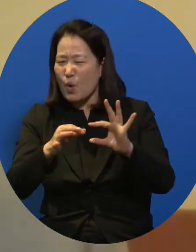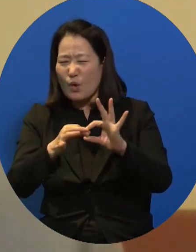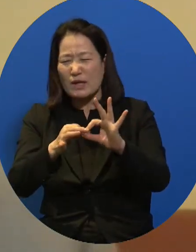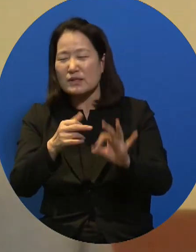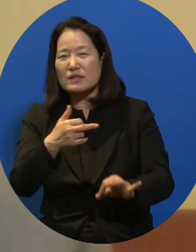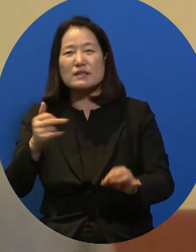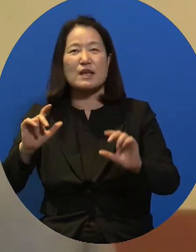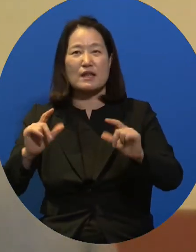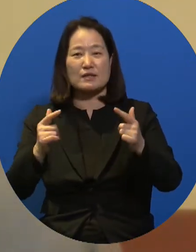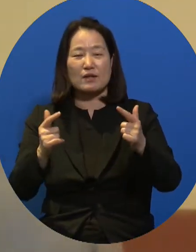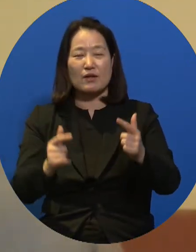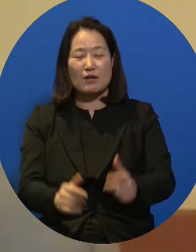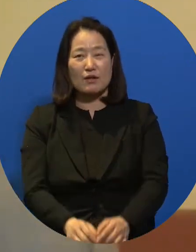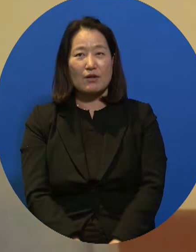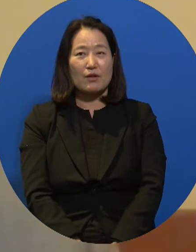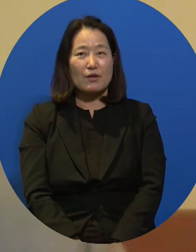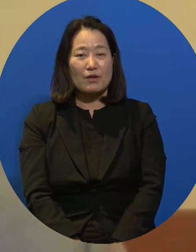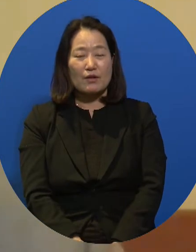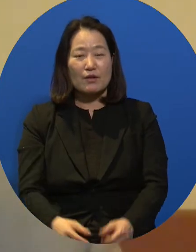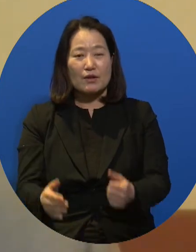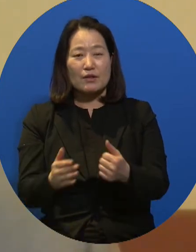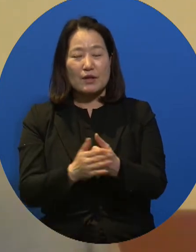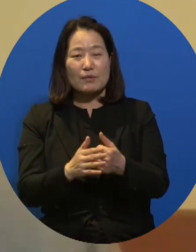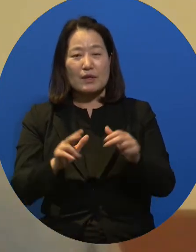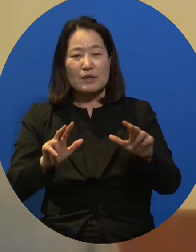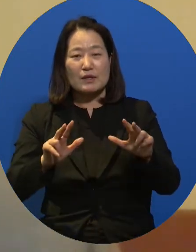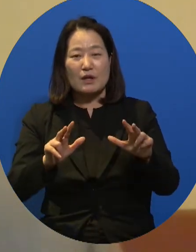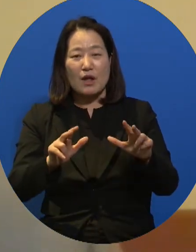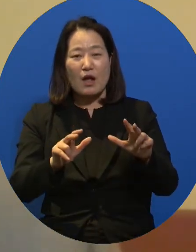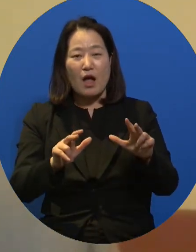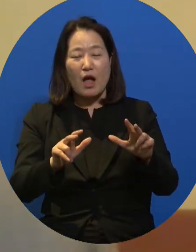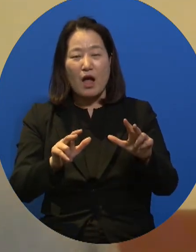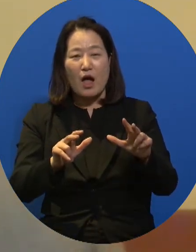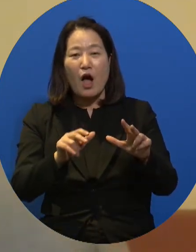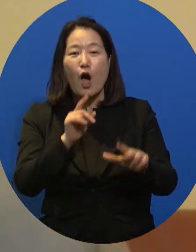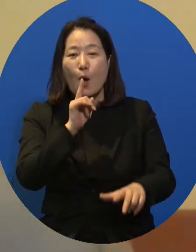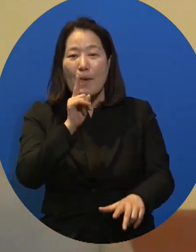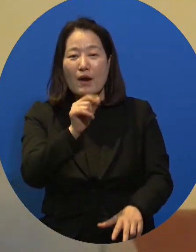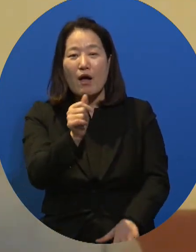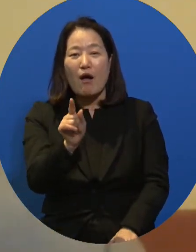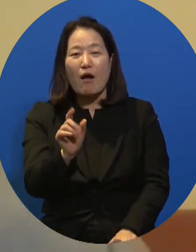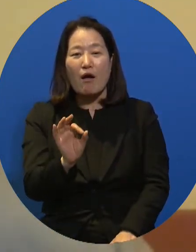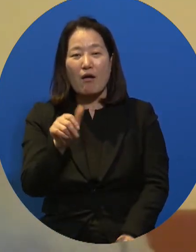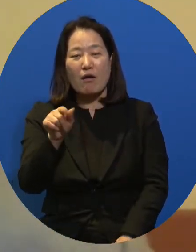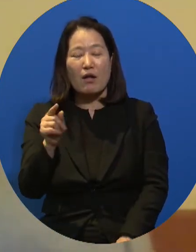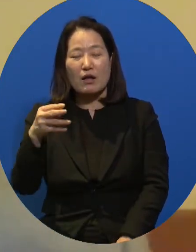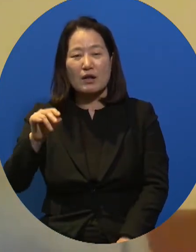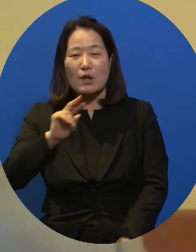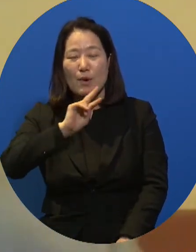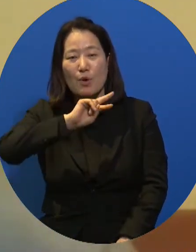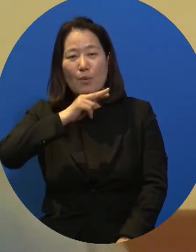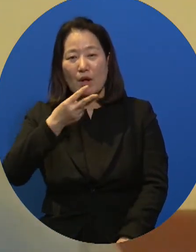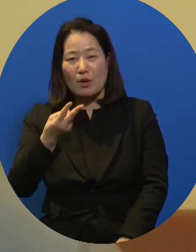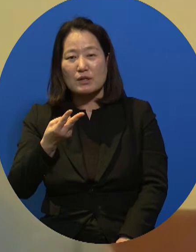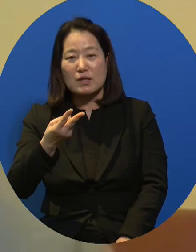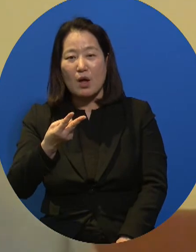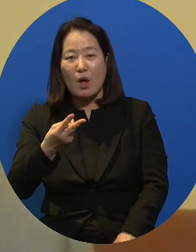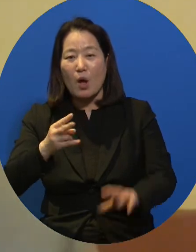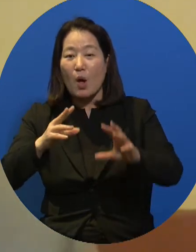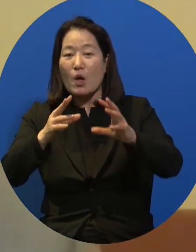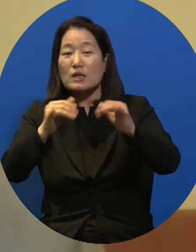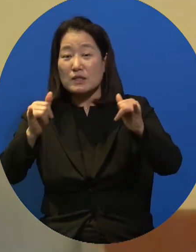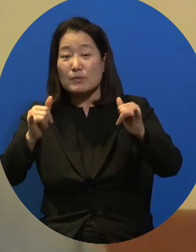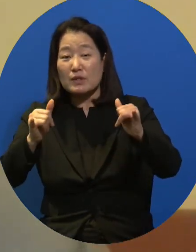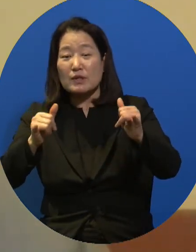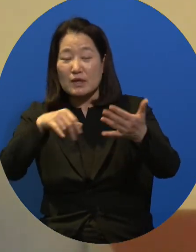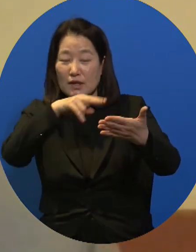번역을 함으로써 헝가리 시민들이 접근할 수 있도록 제공을 했고 그리고 좀 더 읽기 쉽게 특히 지적 장애가